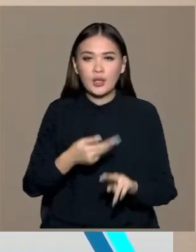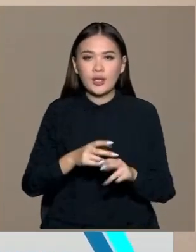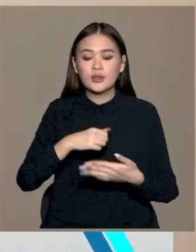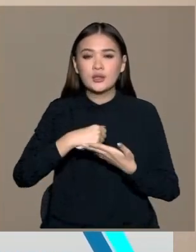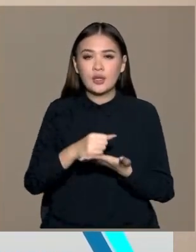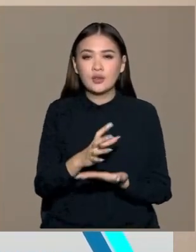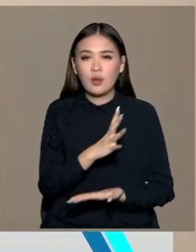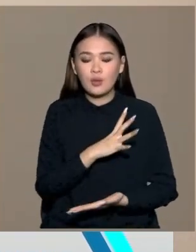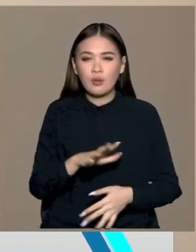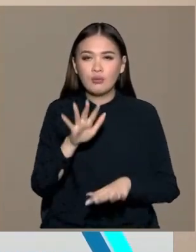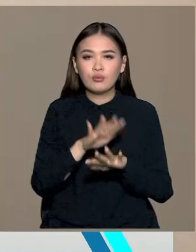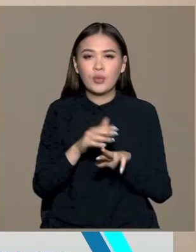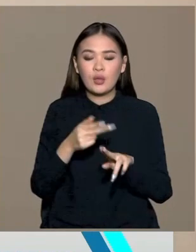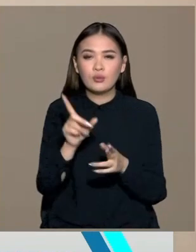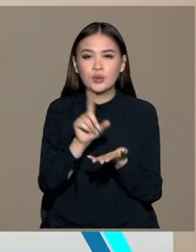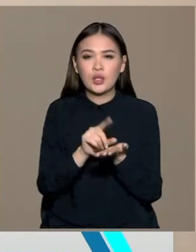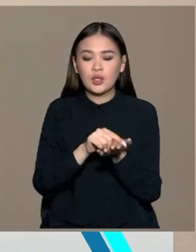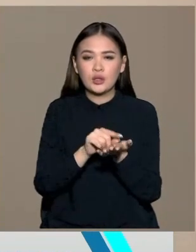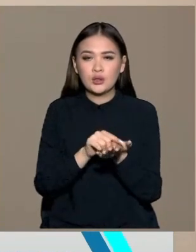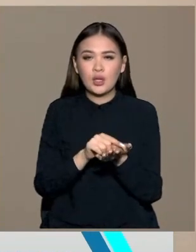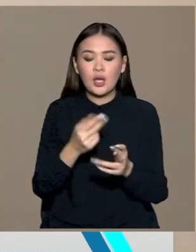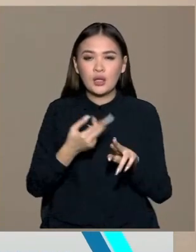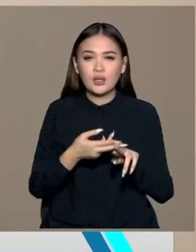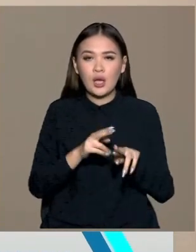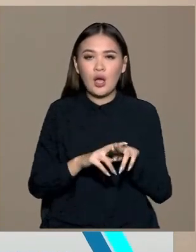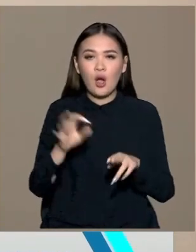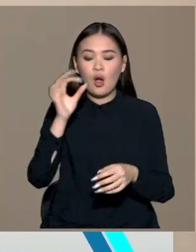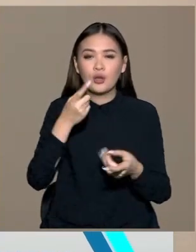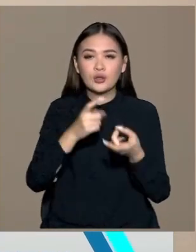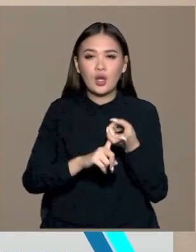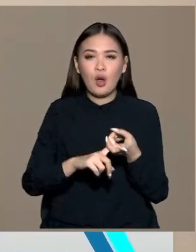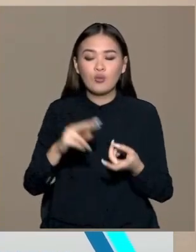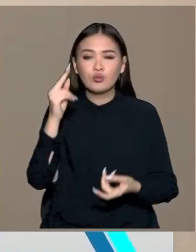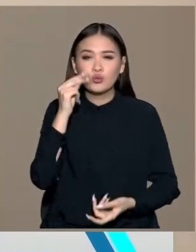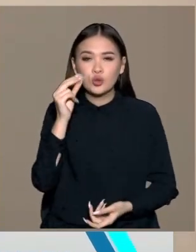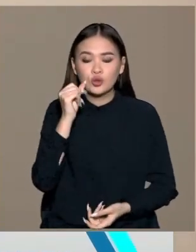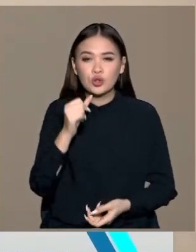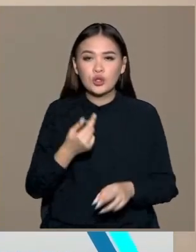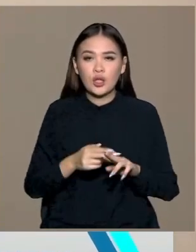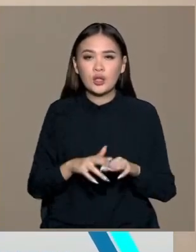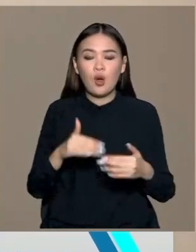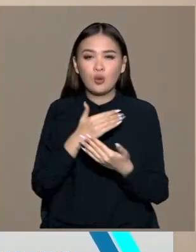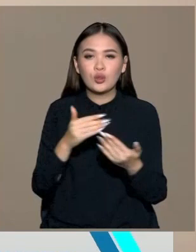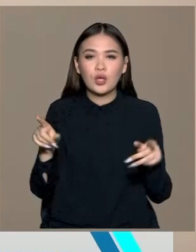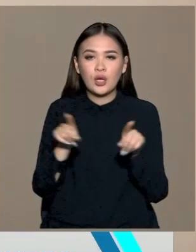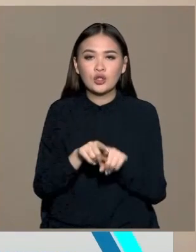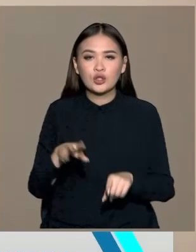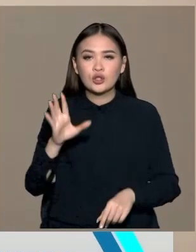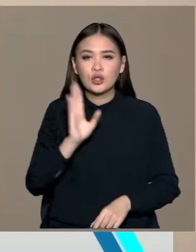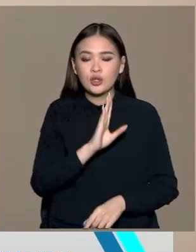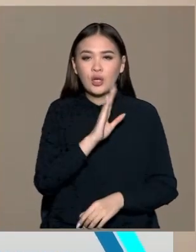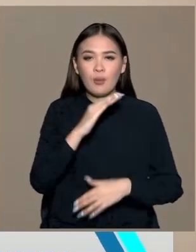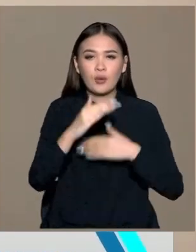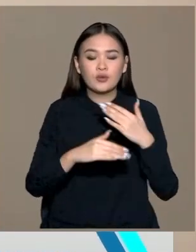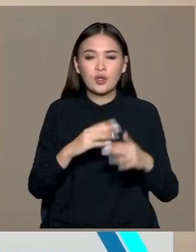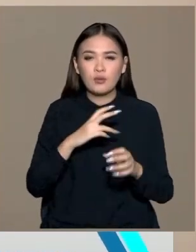зафиксирован планка пенсионного возраста на 61 год что касается на пенсионного возраста мужчин то у них как у женщин поэтапно повышение